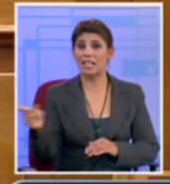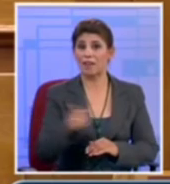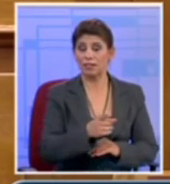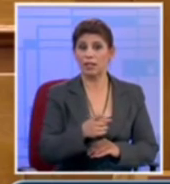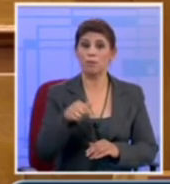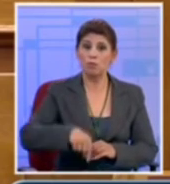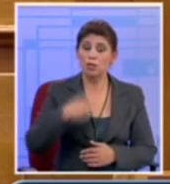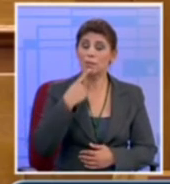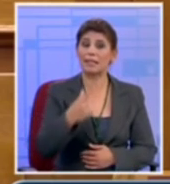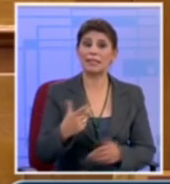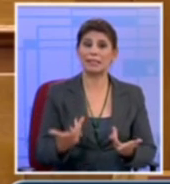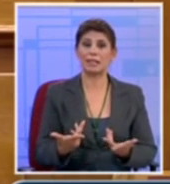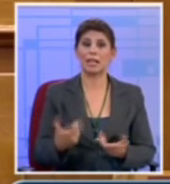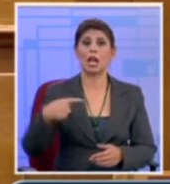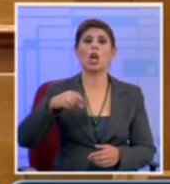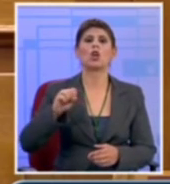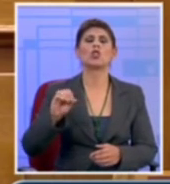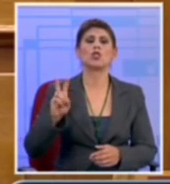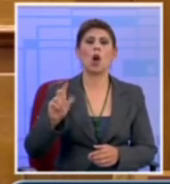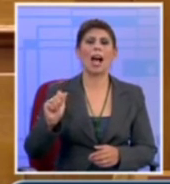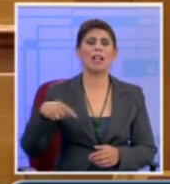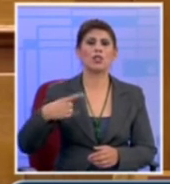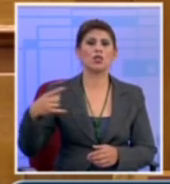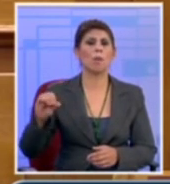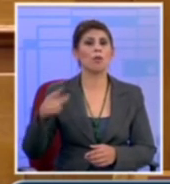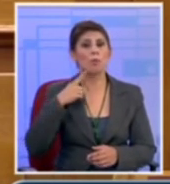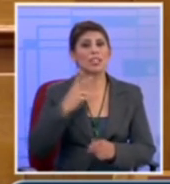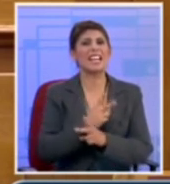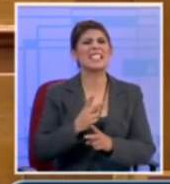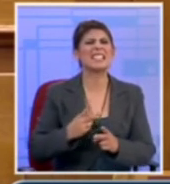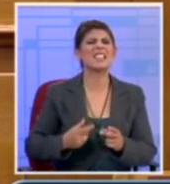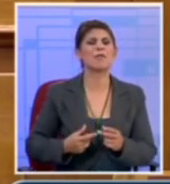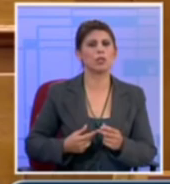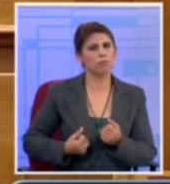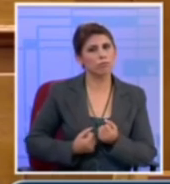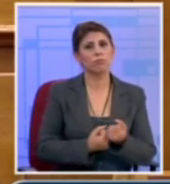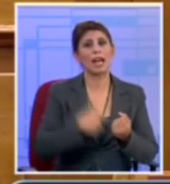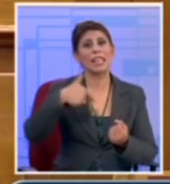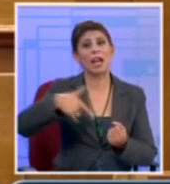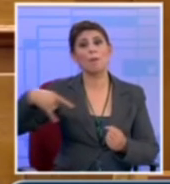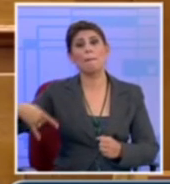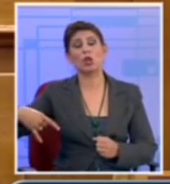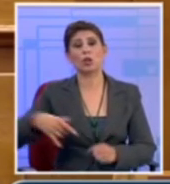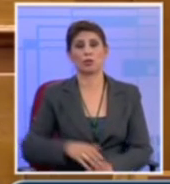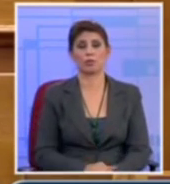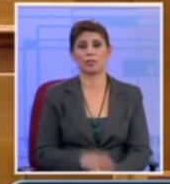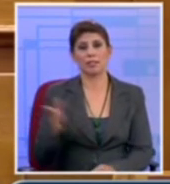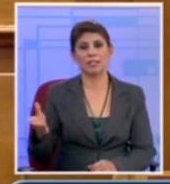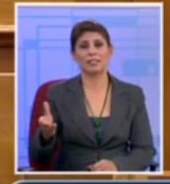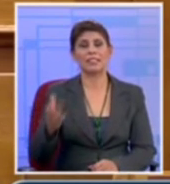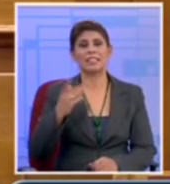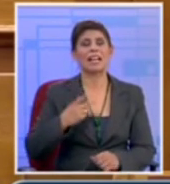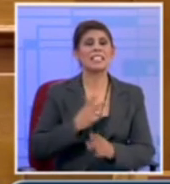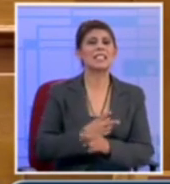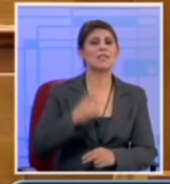οποίοι σήμερα λένε για τον Τσοχατζόπουλο και ήταν οι σύμβουλοι του Παπαντονίου, του Γιάννου Παπαντονίου, ήταν οι σύμβουλοι του κυρίου